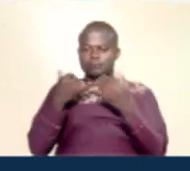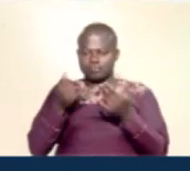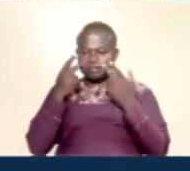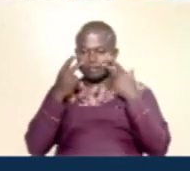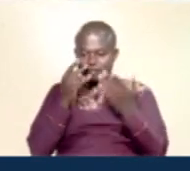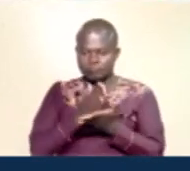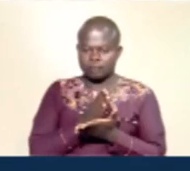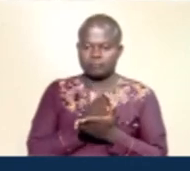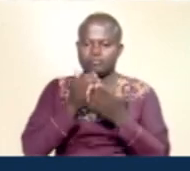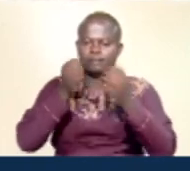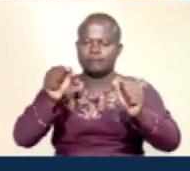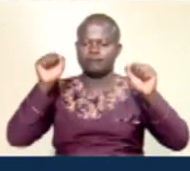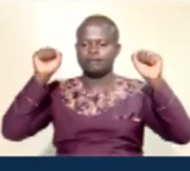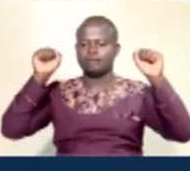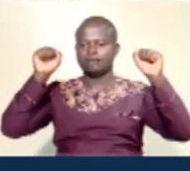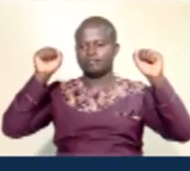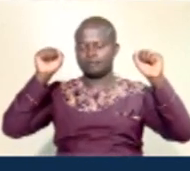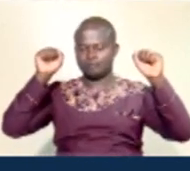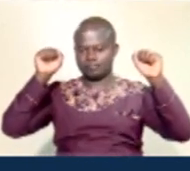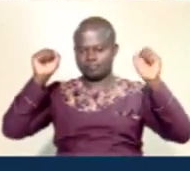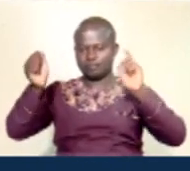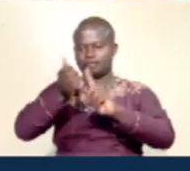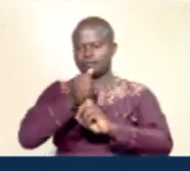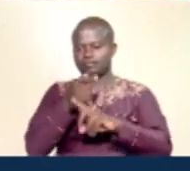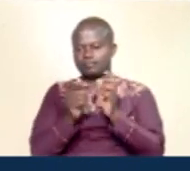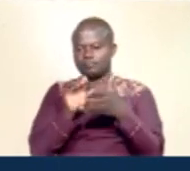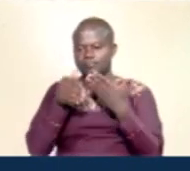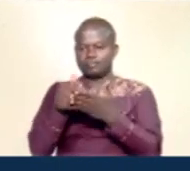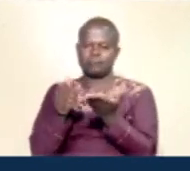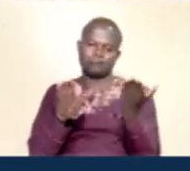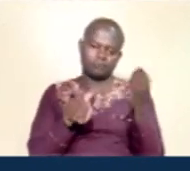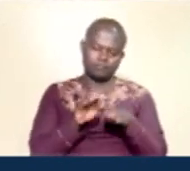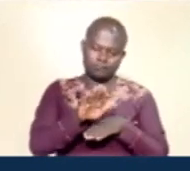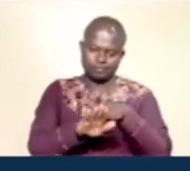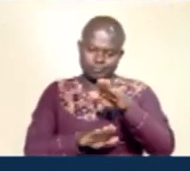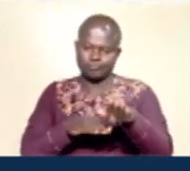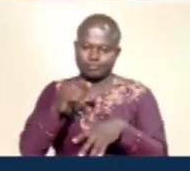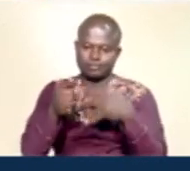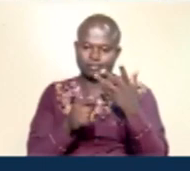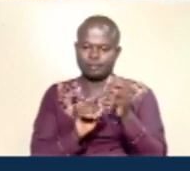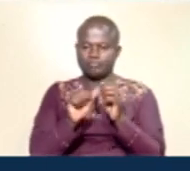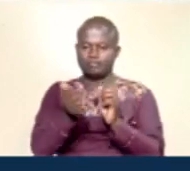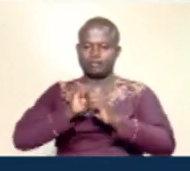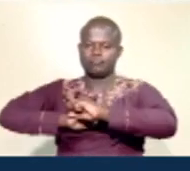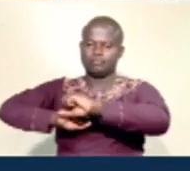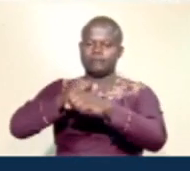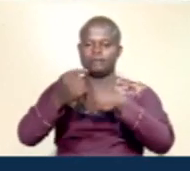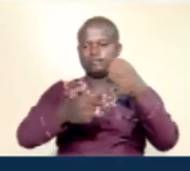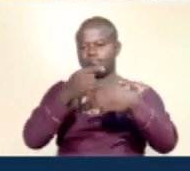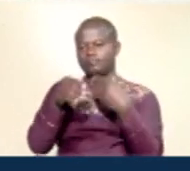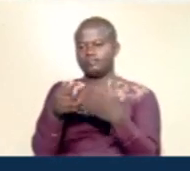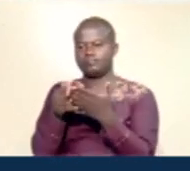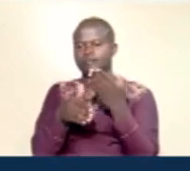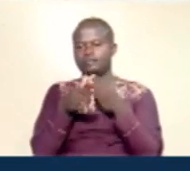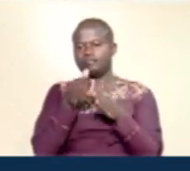kuko kwibohora twabigezeho kandi turakataje imbere bisigaye ni ukubisigasira no gukomezamo